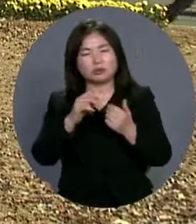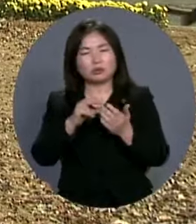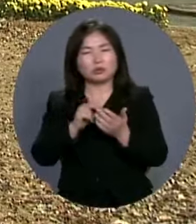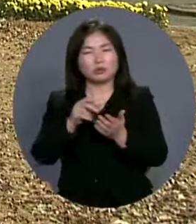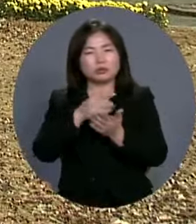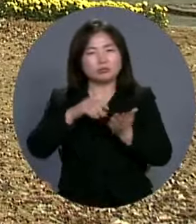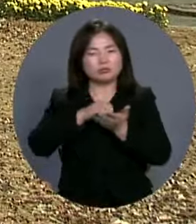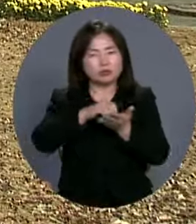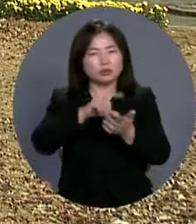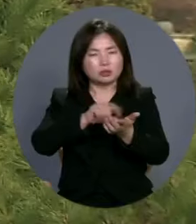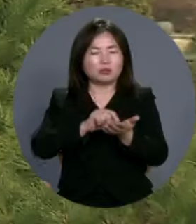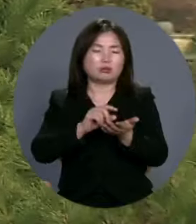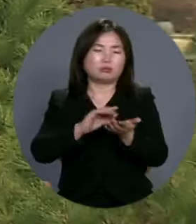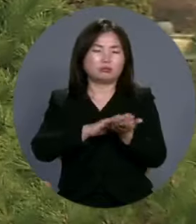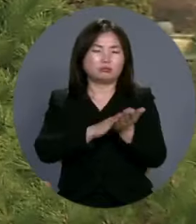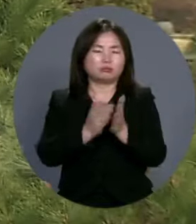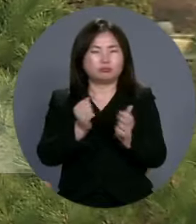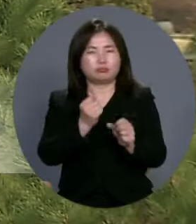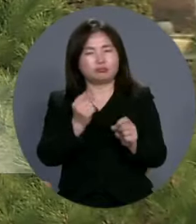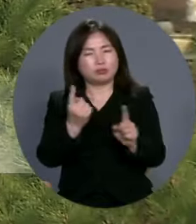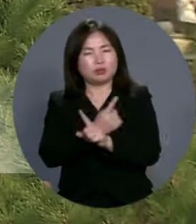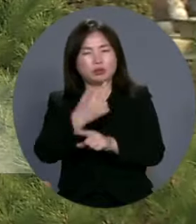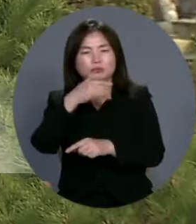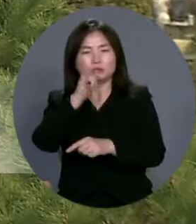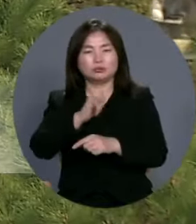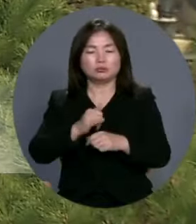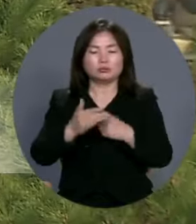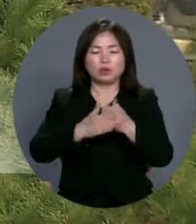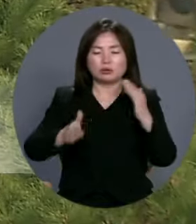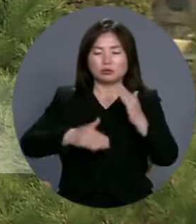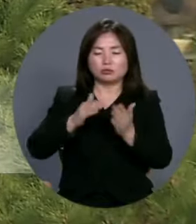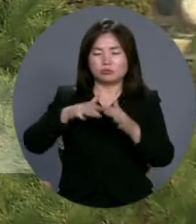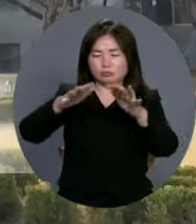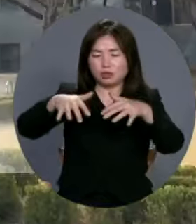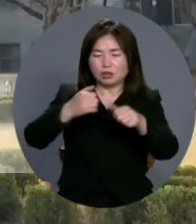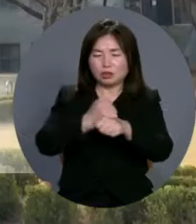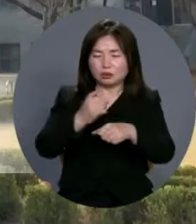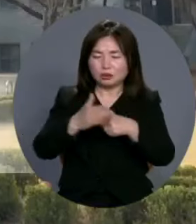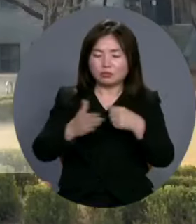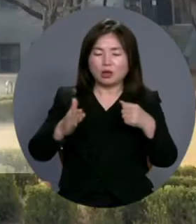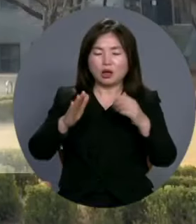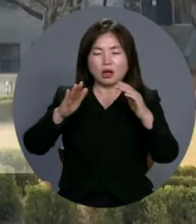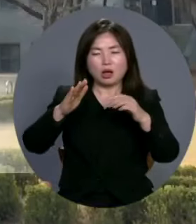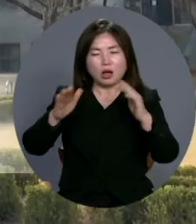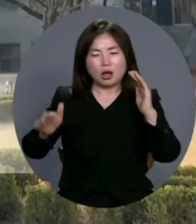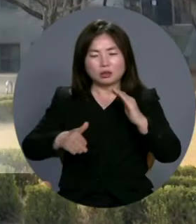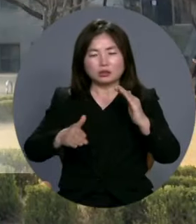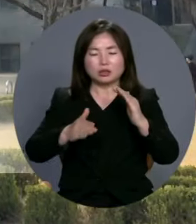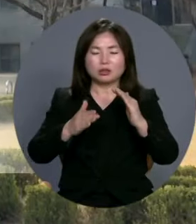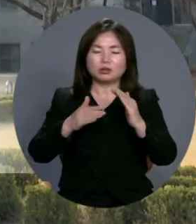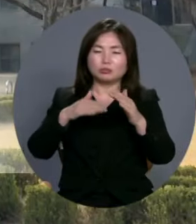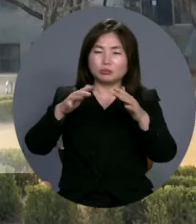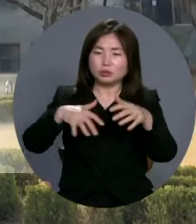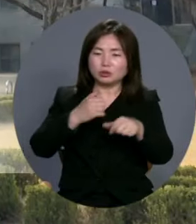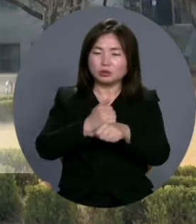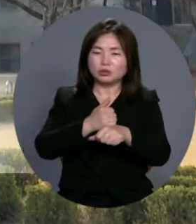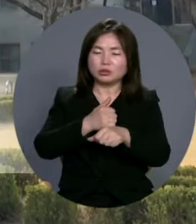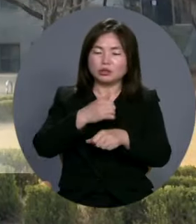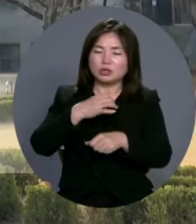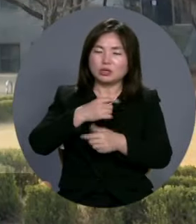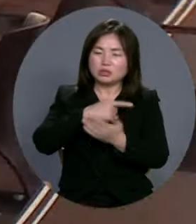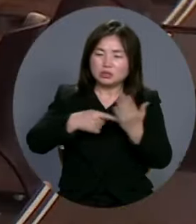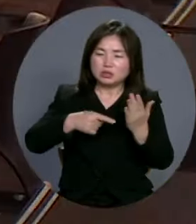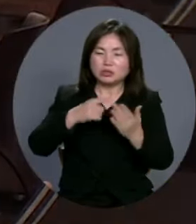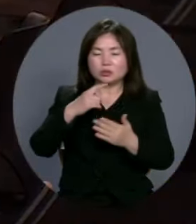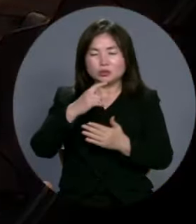지목됩니다. 정원 채우기에 급급한 지역 대학들은 무전공 확대가 학생 모집에 어떤 영향을 줄지 유불리를 따지고